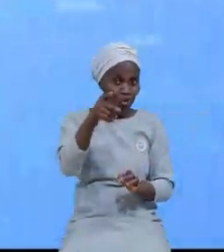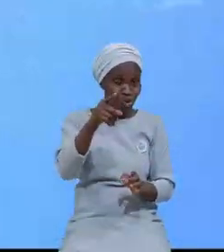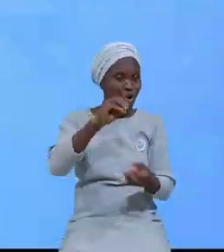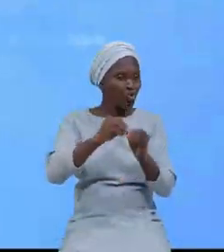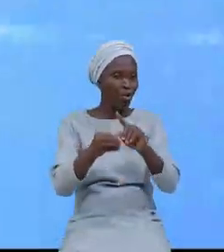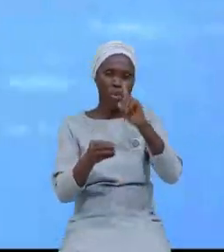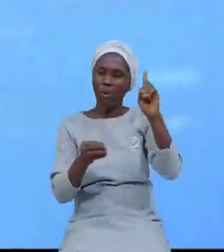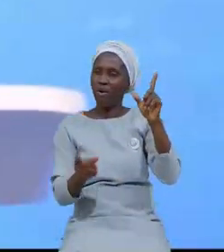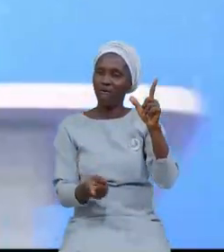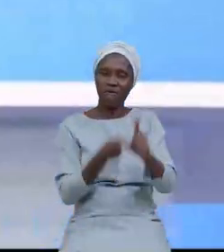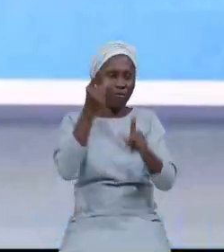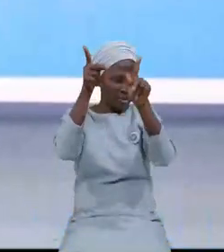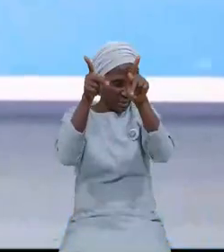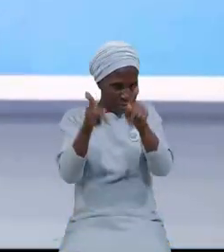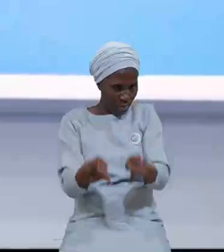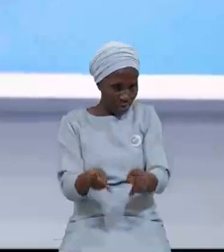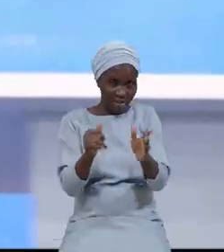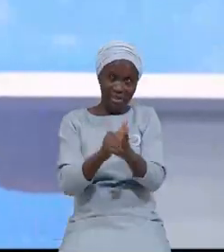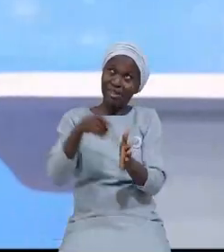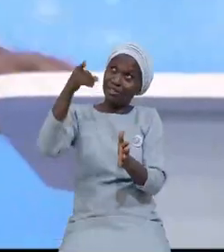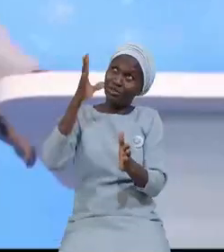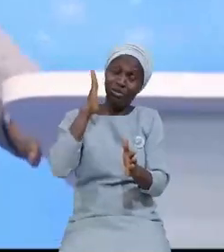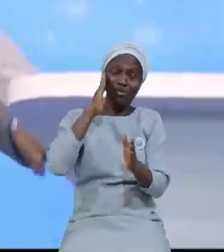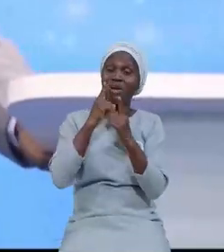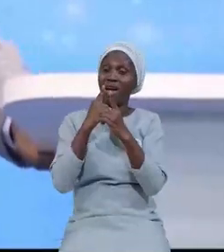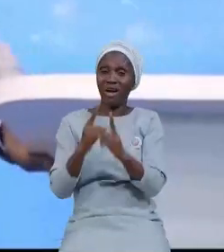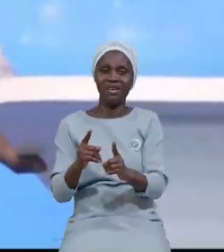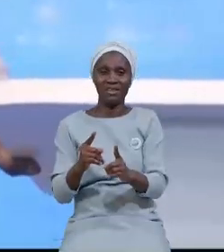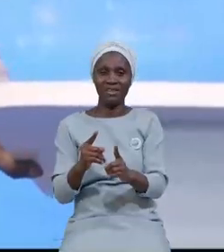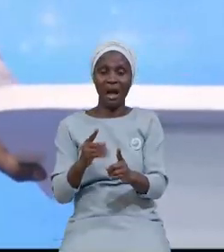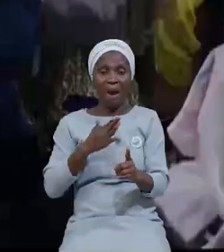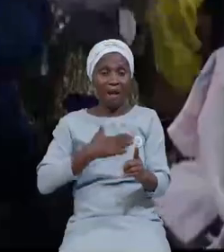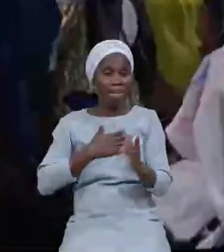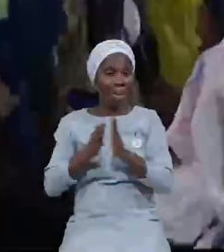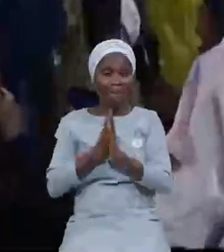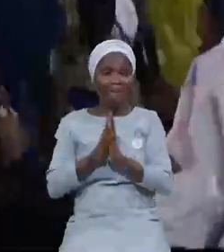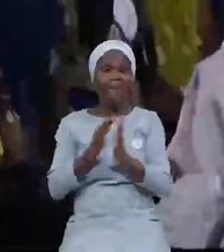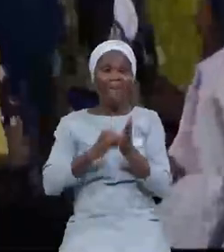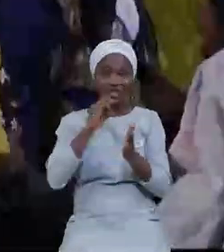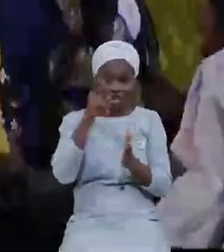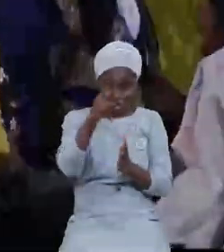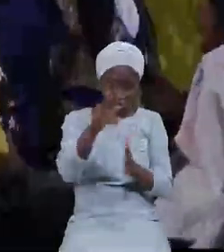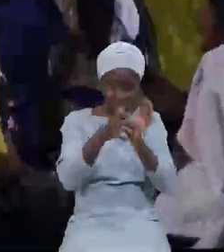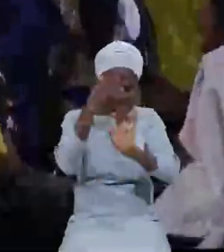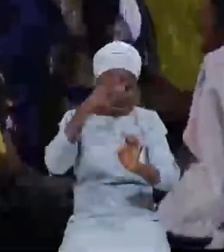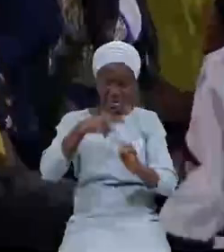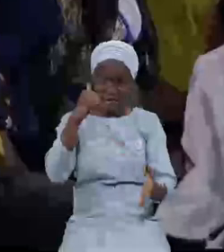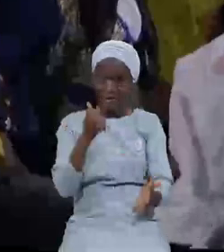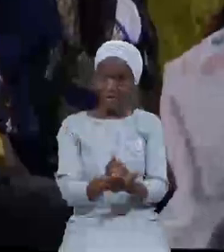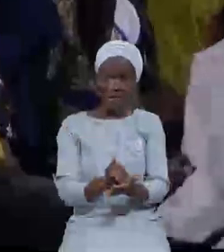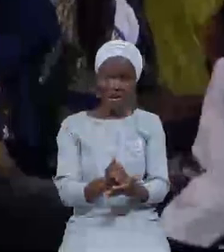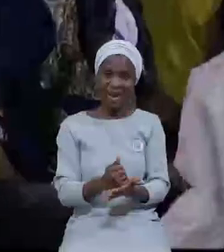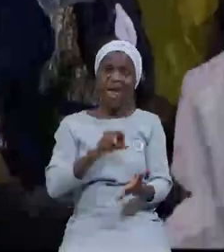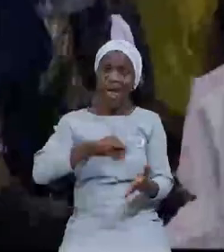première personne à pour qui Dieu va exaucer ta prière c'est toi